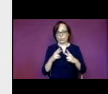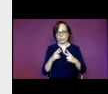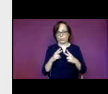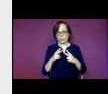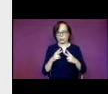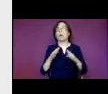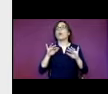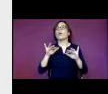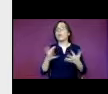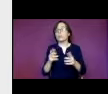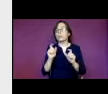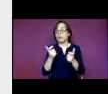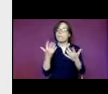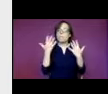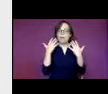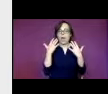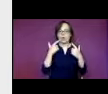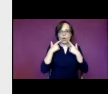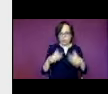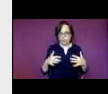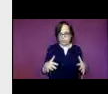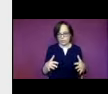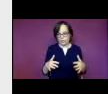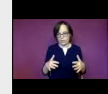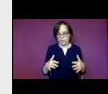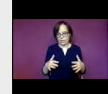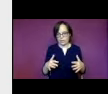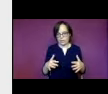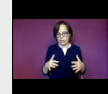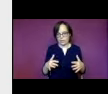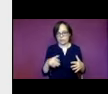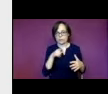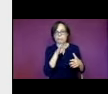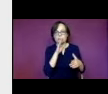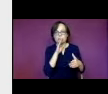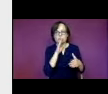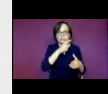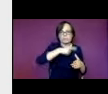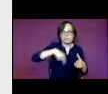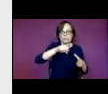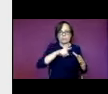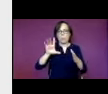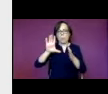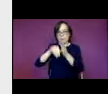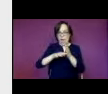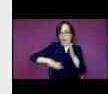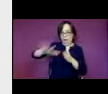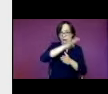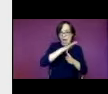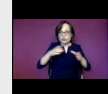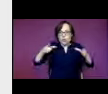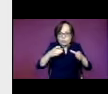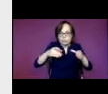parków rozrywki, czy do takich miejsc, które tworzą jakąś w pewnym sensie enklawę w mieście. Tutaj na dole